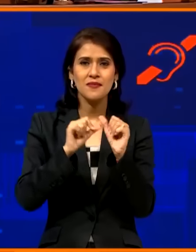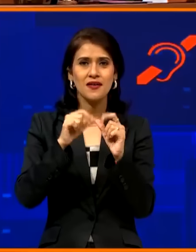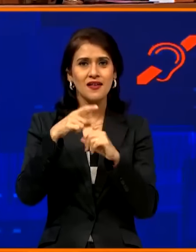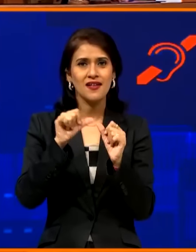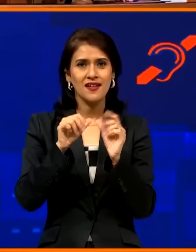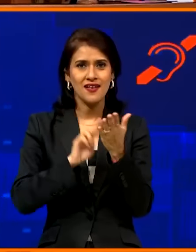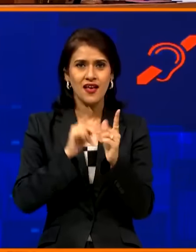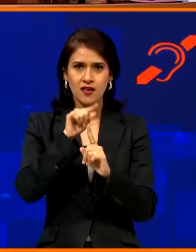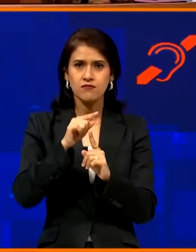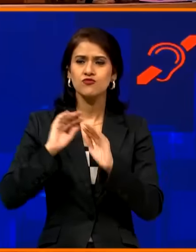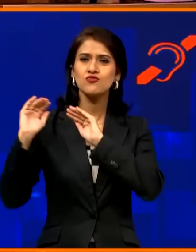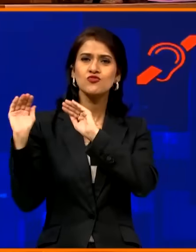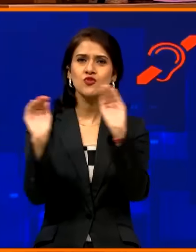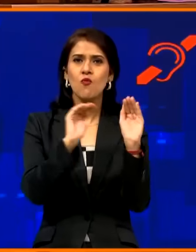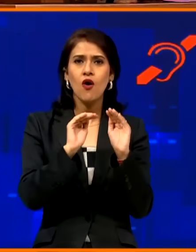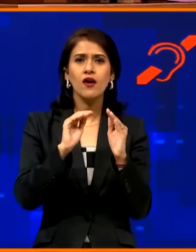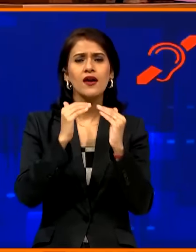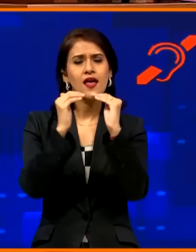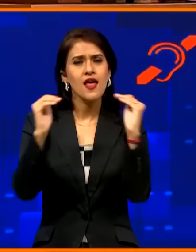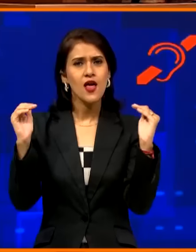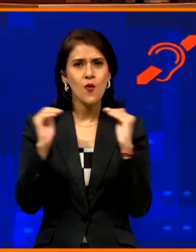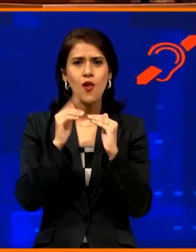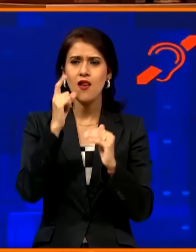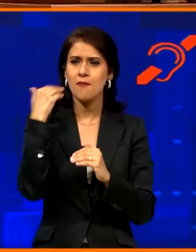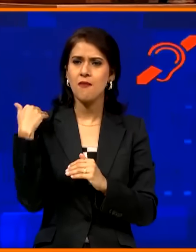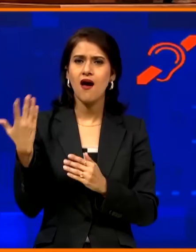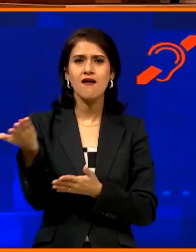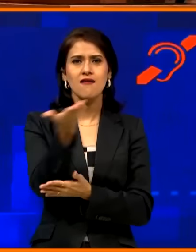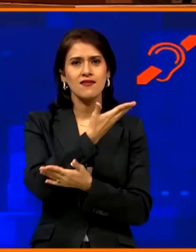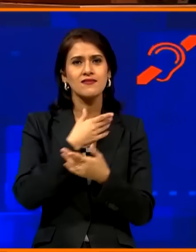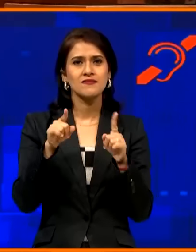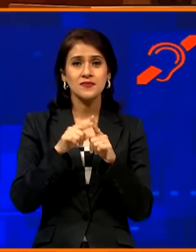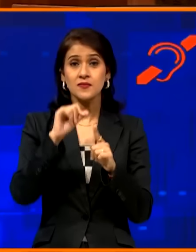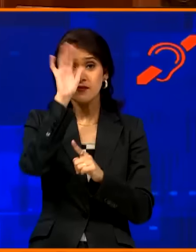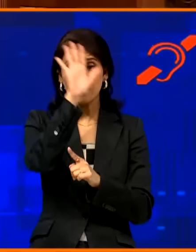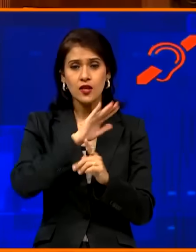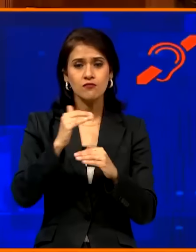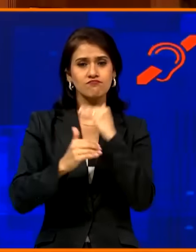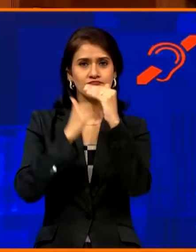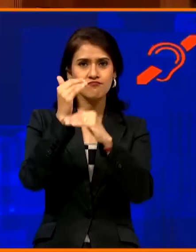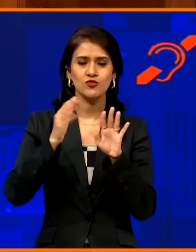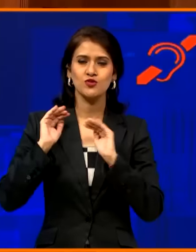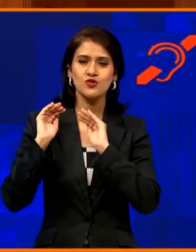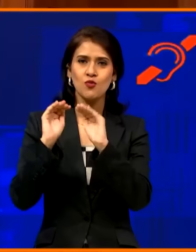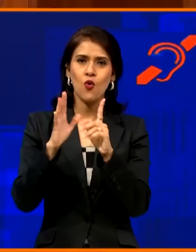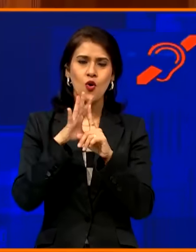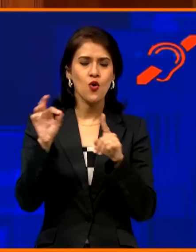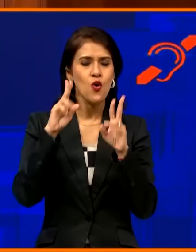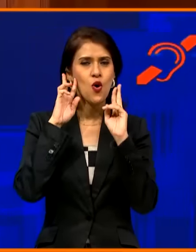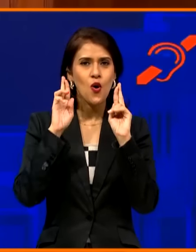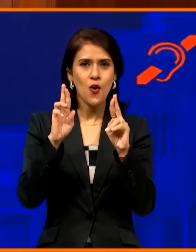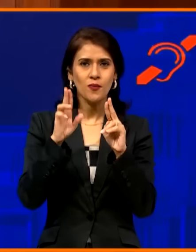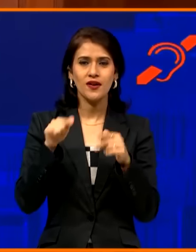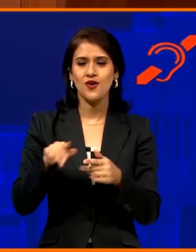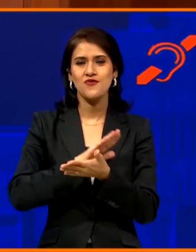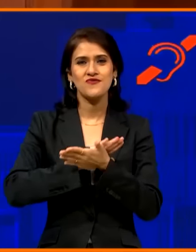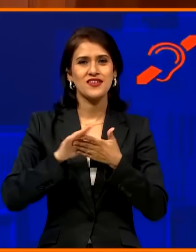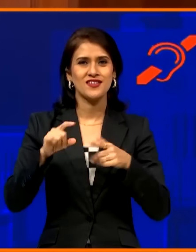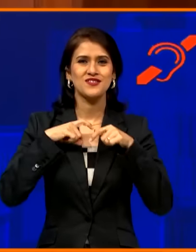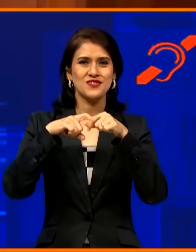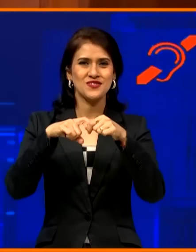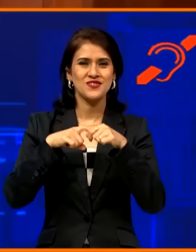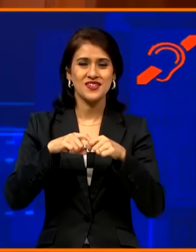से समाज में भाईचारे के लिए काम करते रहेंगे मुल्क की तरक्की के लिए अपना योगदान देते रहेंगे आज का मुकदमा यही खत्म करते हैं